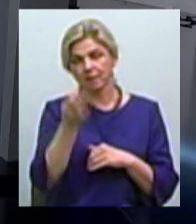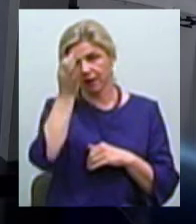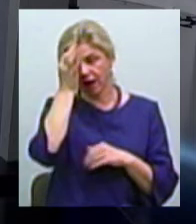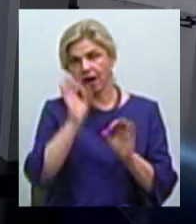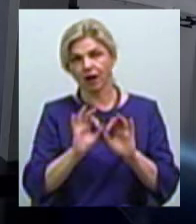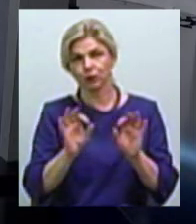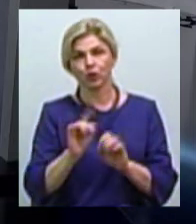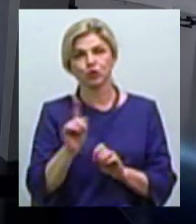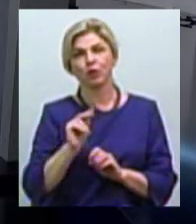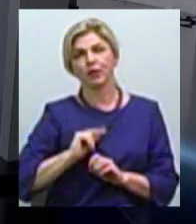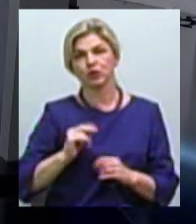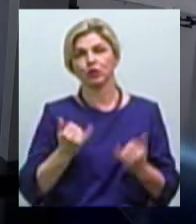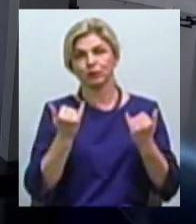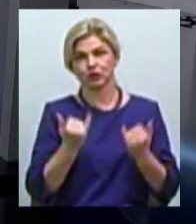студії